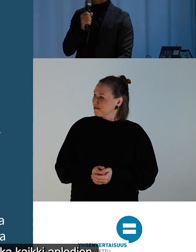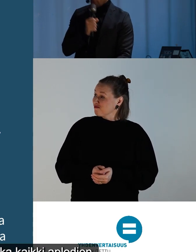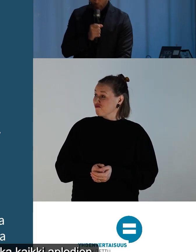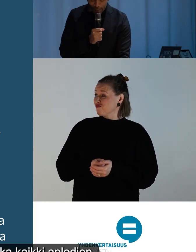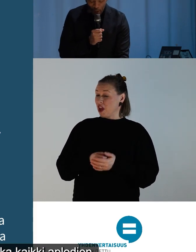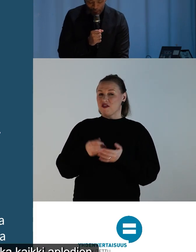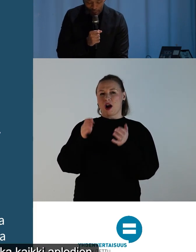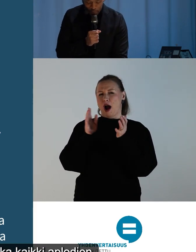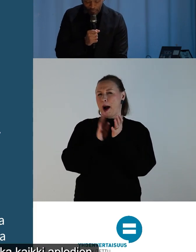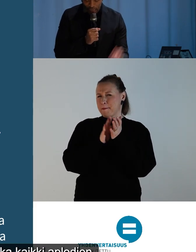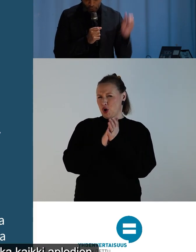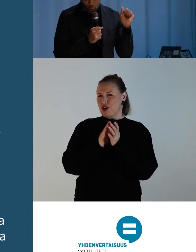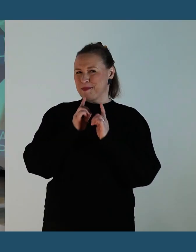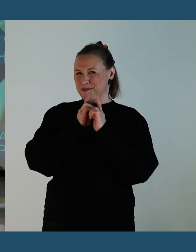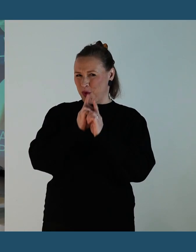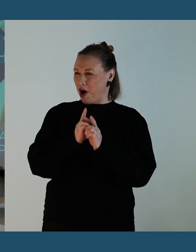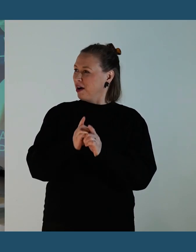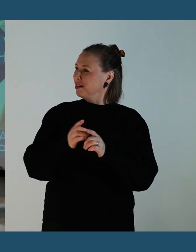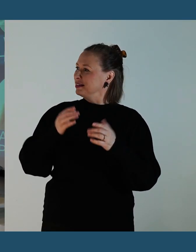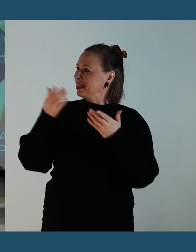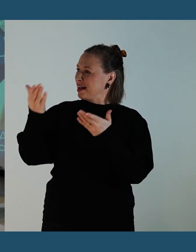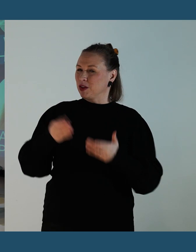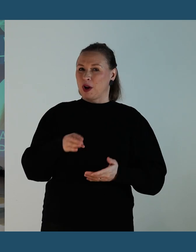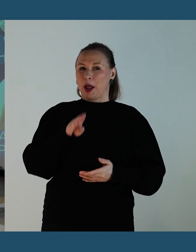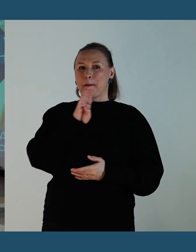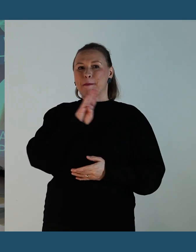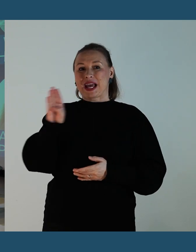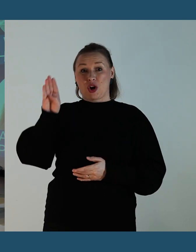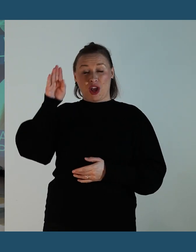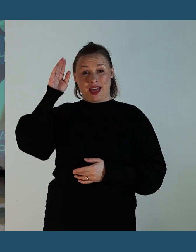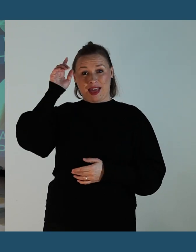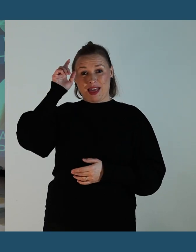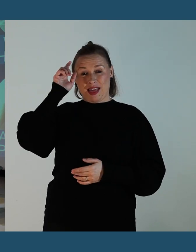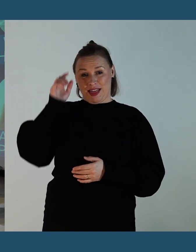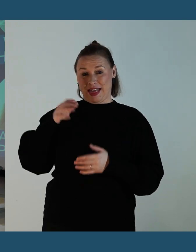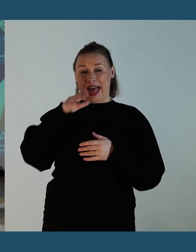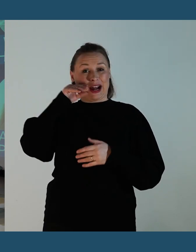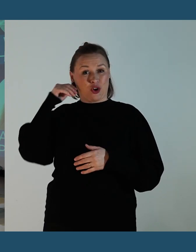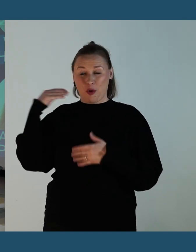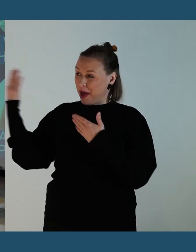vaikka kaikki aplodien saattelemana. Tervetuloa Eva Biaudet RKP:stä,